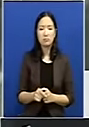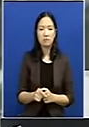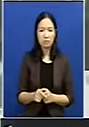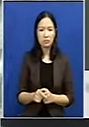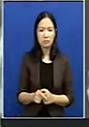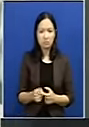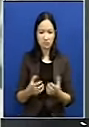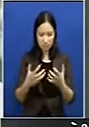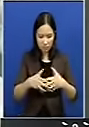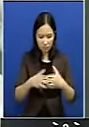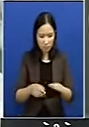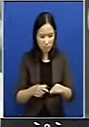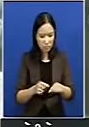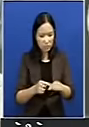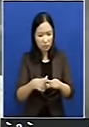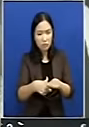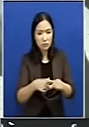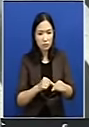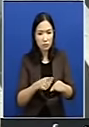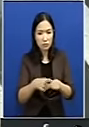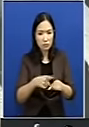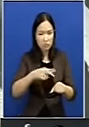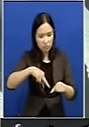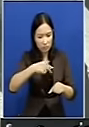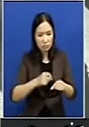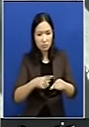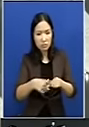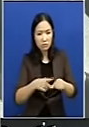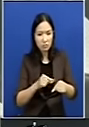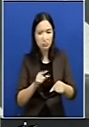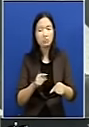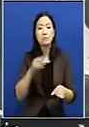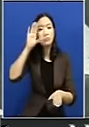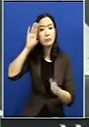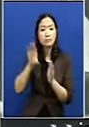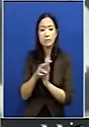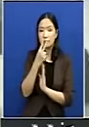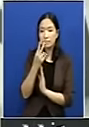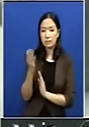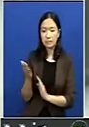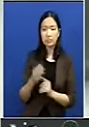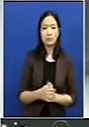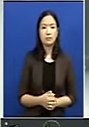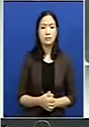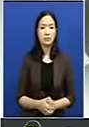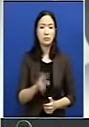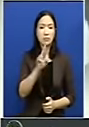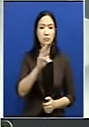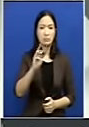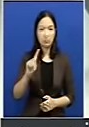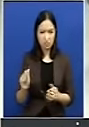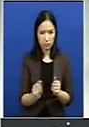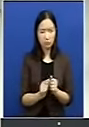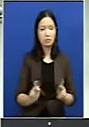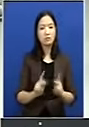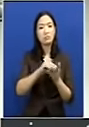าวัดขนาดเท้าเป็นโมเดลวัดขนาดแผ่นยางนี่แหละครับแล้วตามภาพที่เห็นนะครับปรากฏว่ารัฐมนตรีช่วยศึกษ